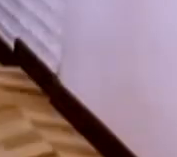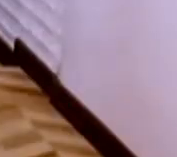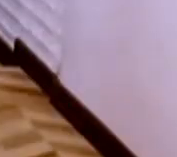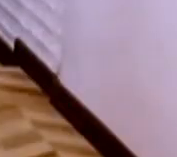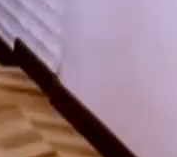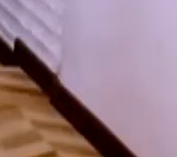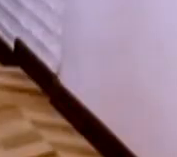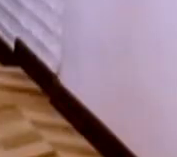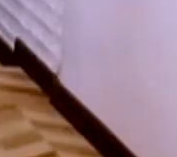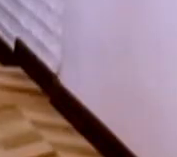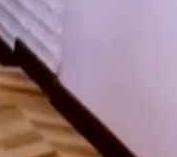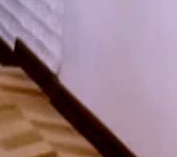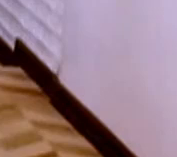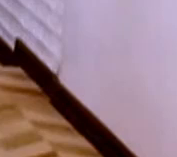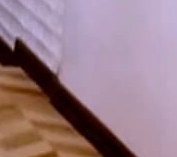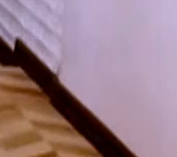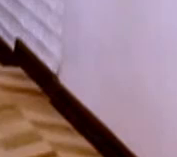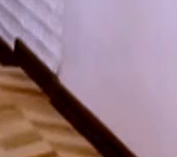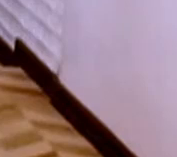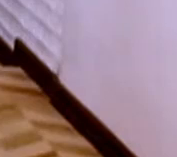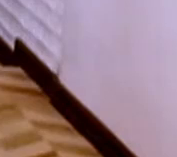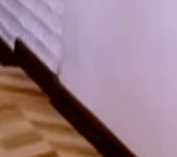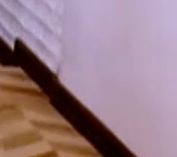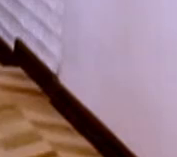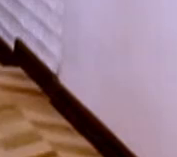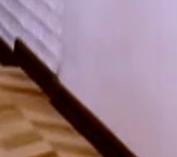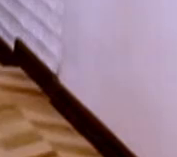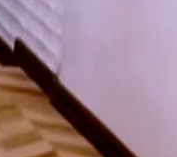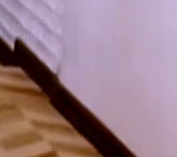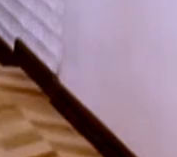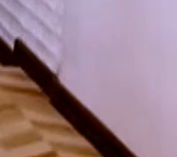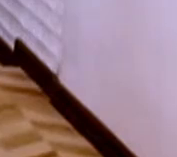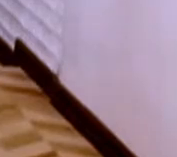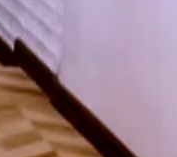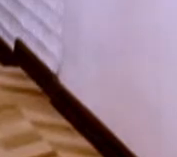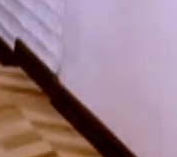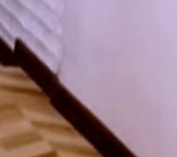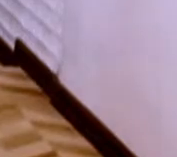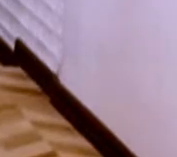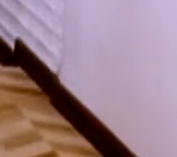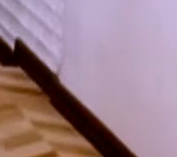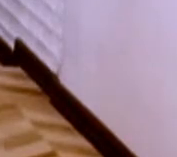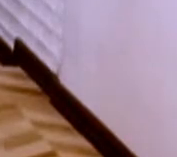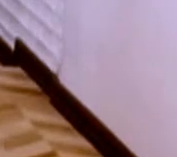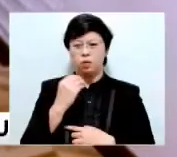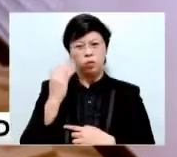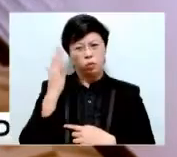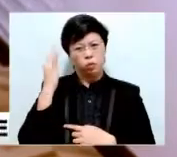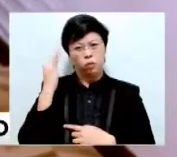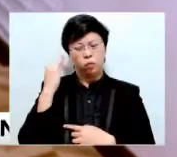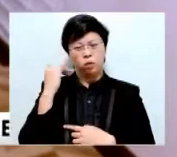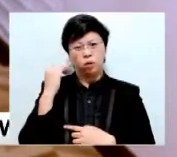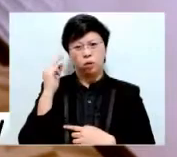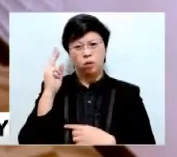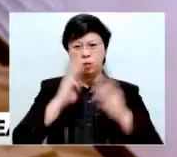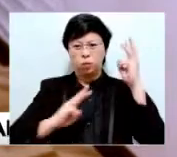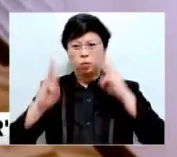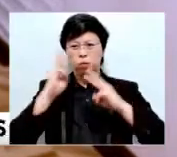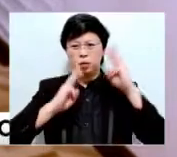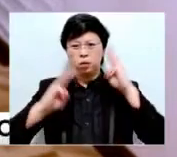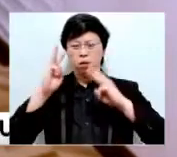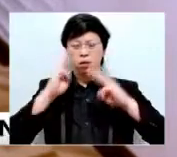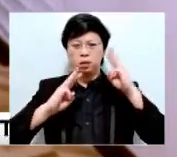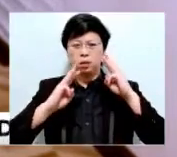Lahat siguro tayo ay naranasan ng hindi makatulog sa gabi dahil sa mga pag-aalala. Pero paano nga ba malalaman kung ang